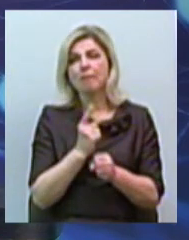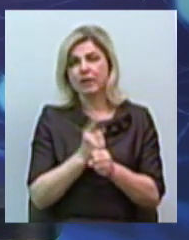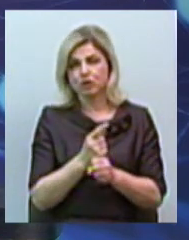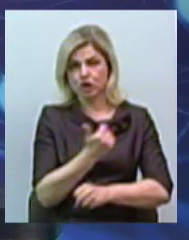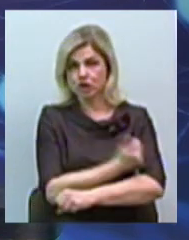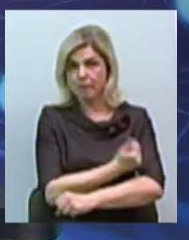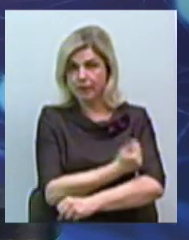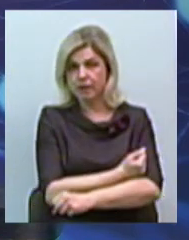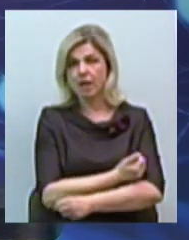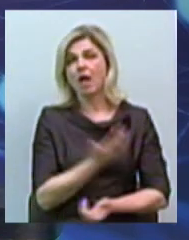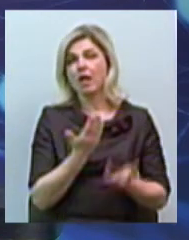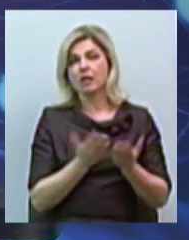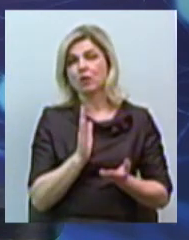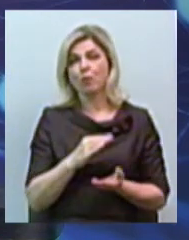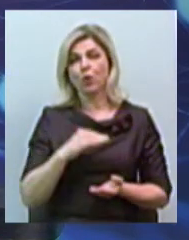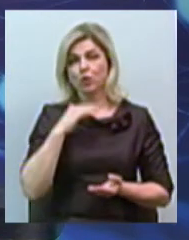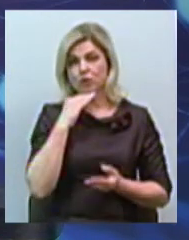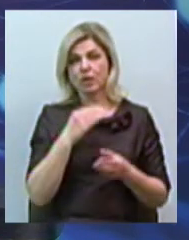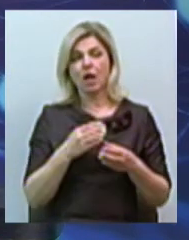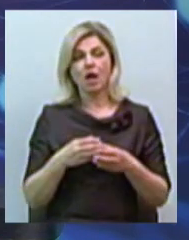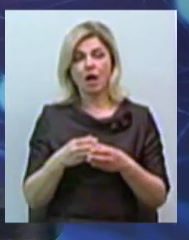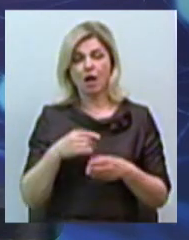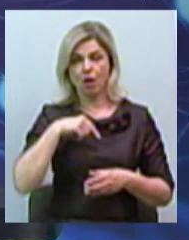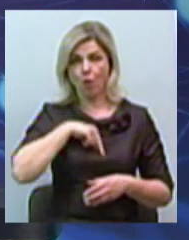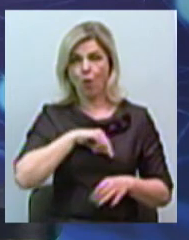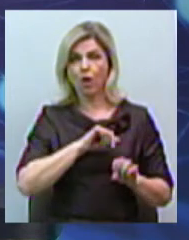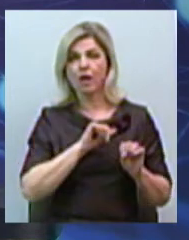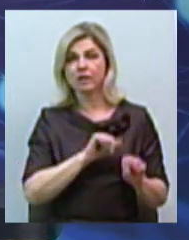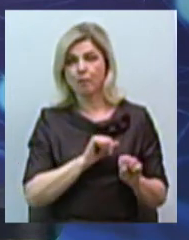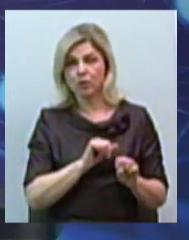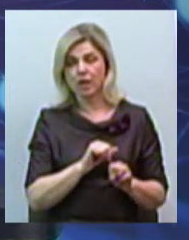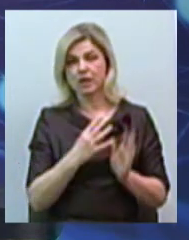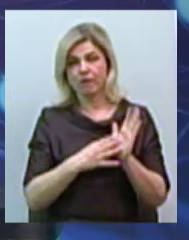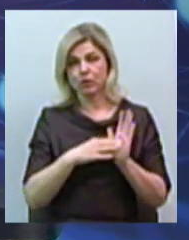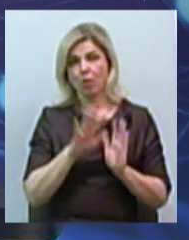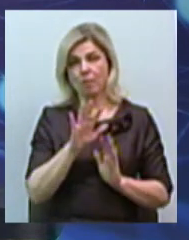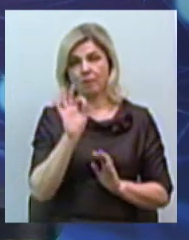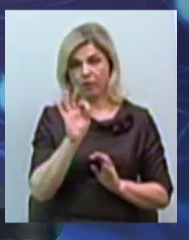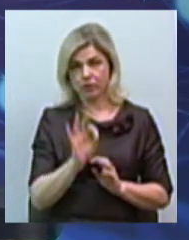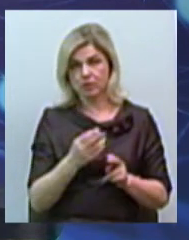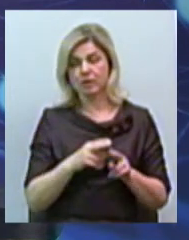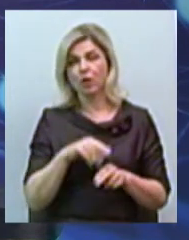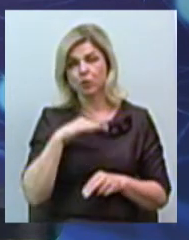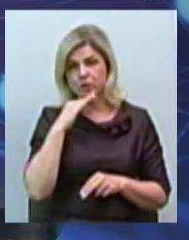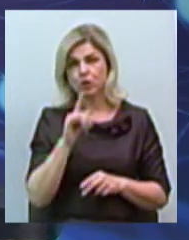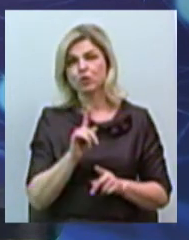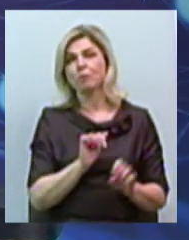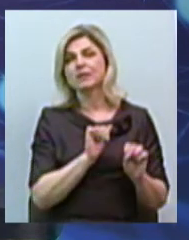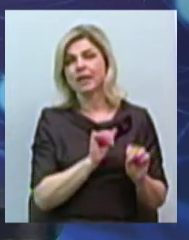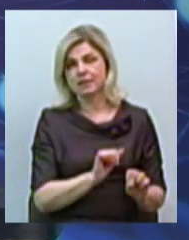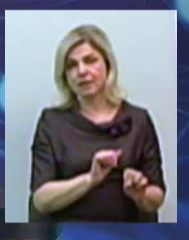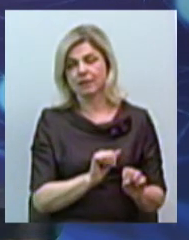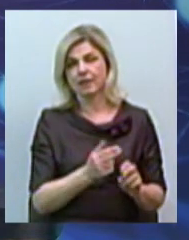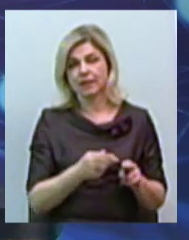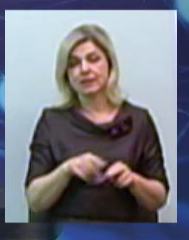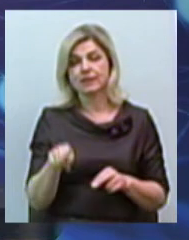І якщо буде достатній колективний імунітет, 95%, цього буде достатньо, щоб захистити